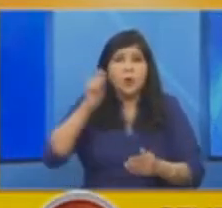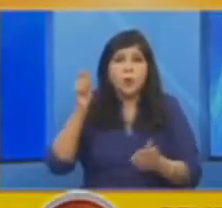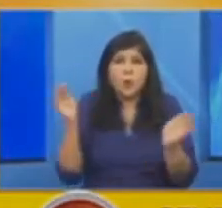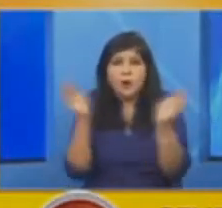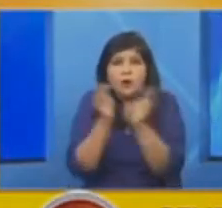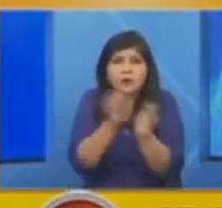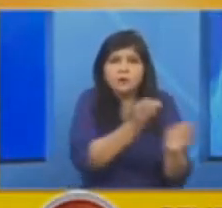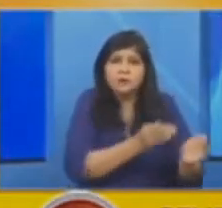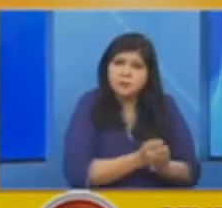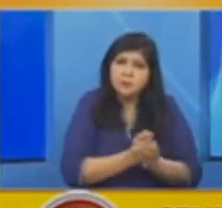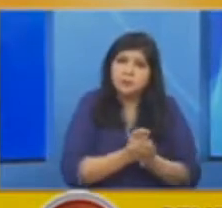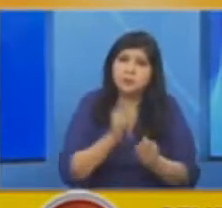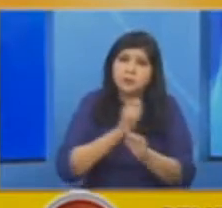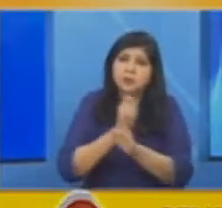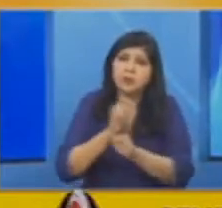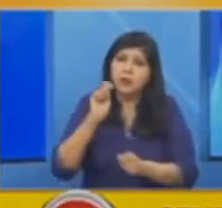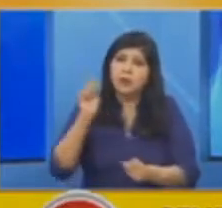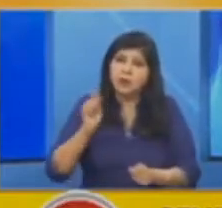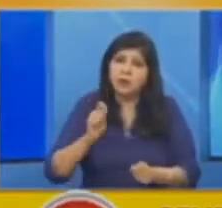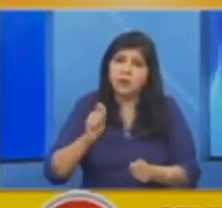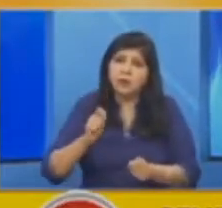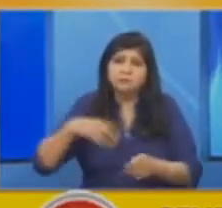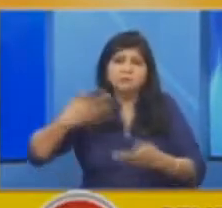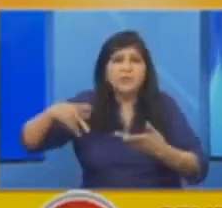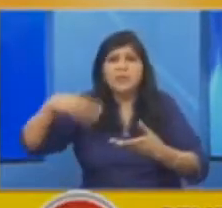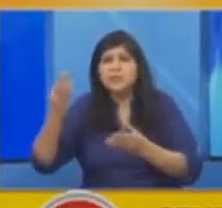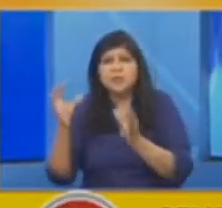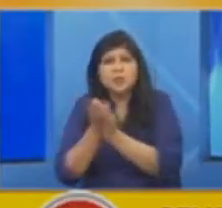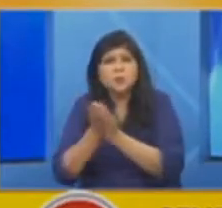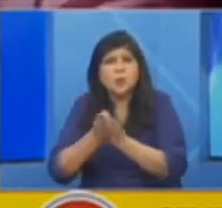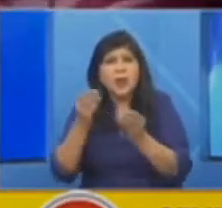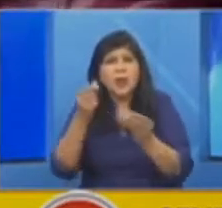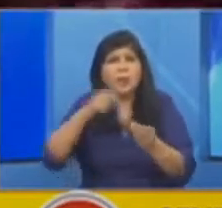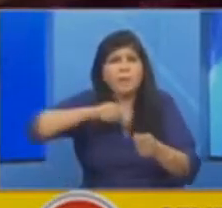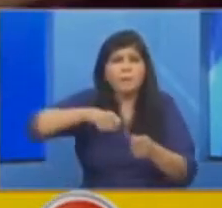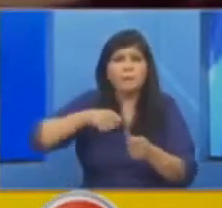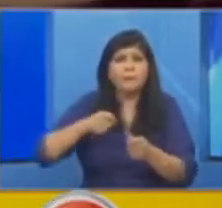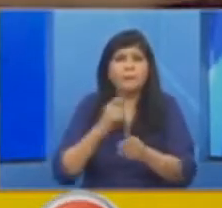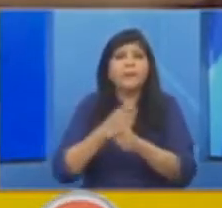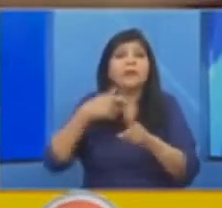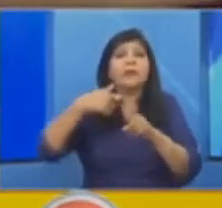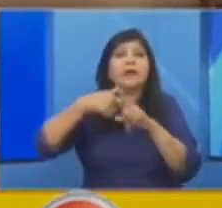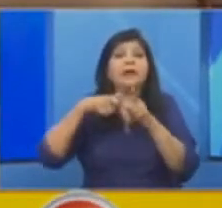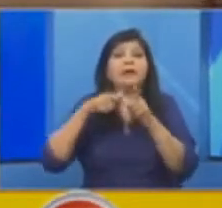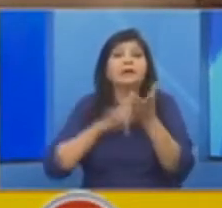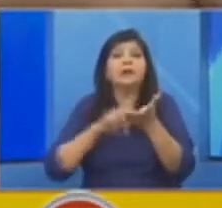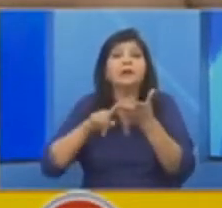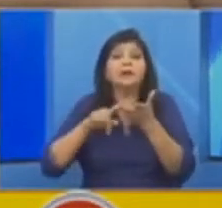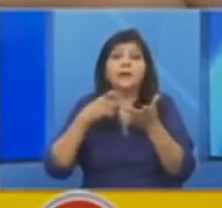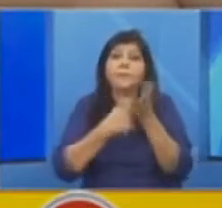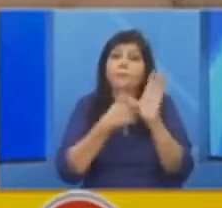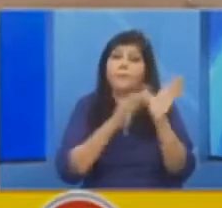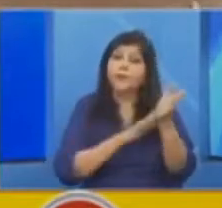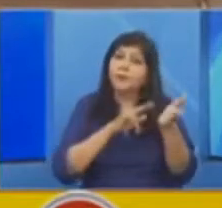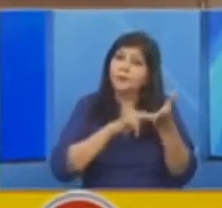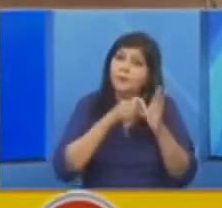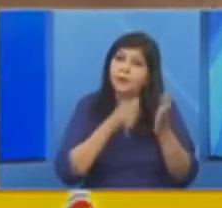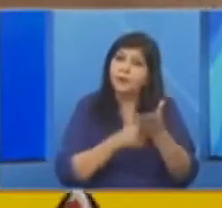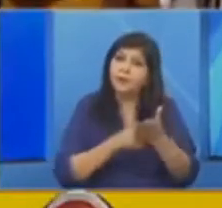यानि खिलोने के केंदर के रूप में भी विक्षित हो रहे हैं जैसे काणाटक के राम नगरम में